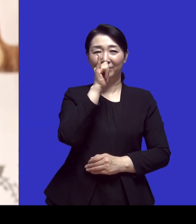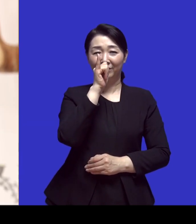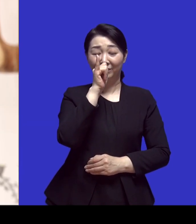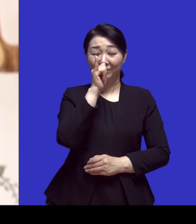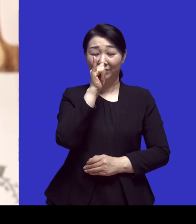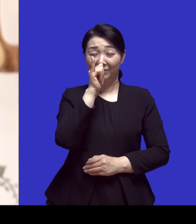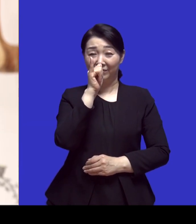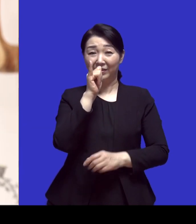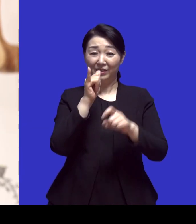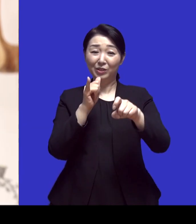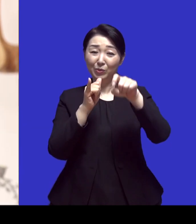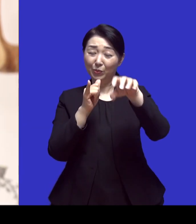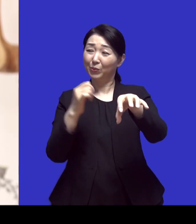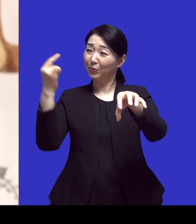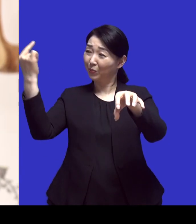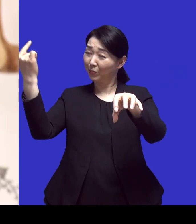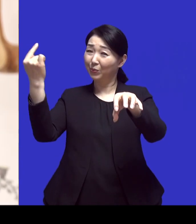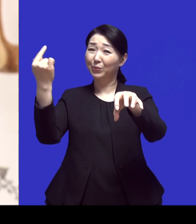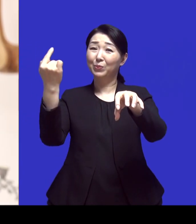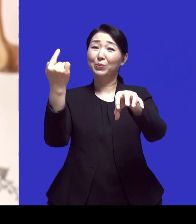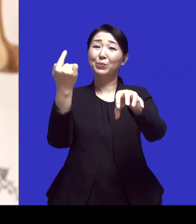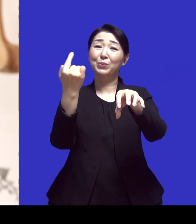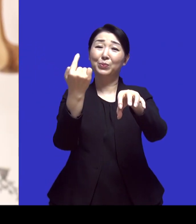이곳에 오소서